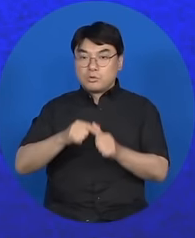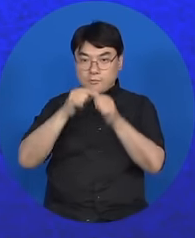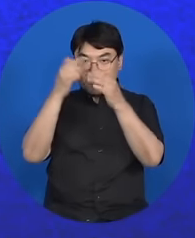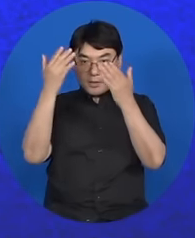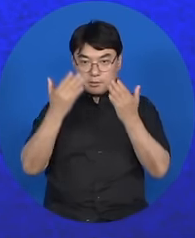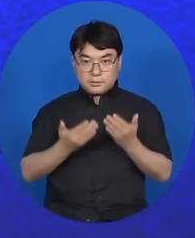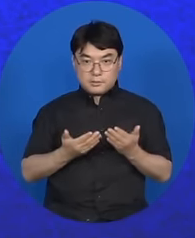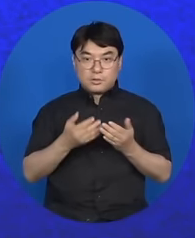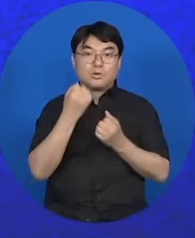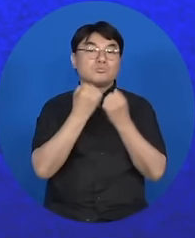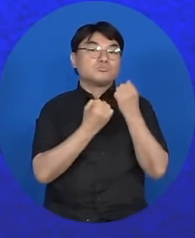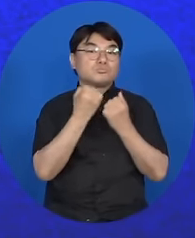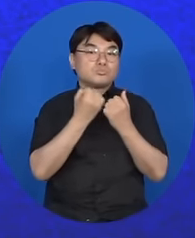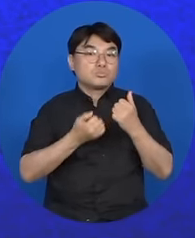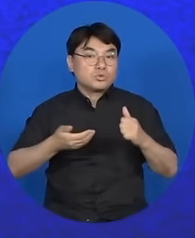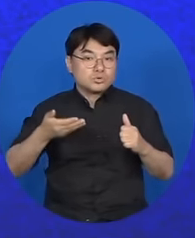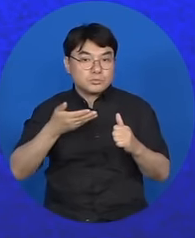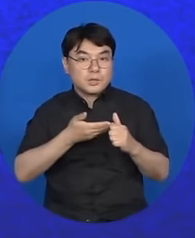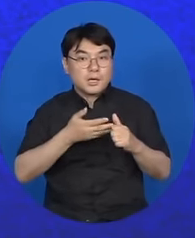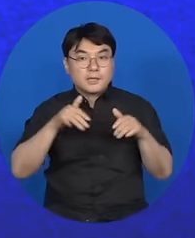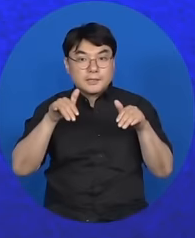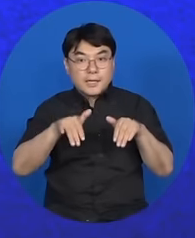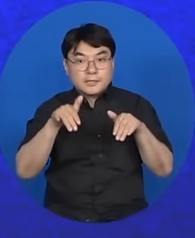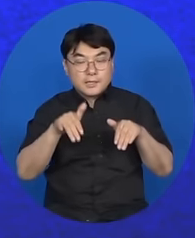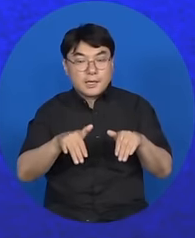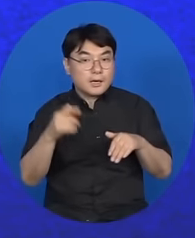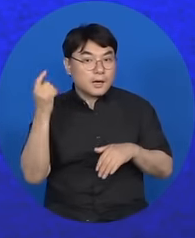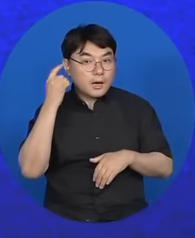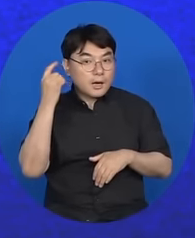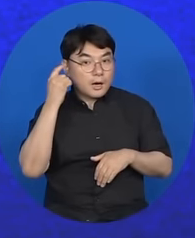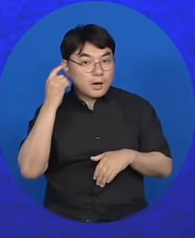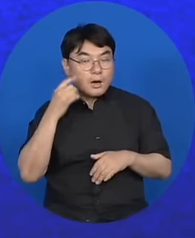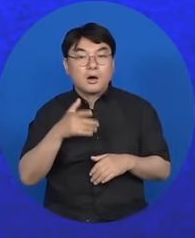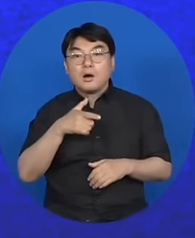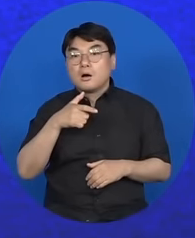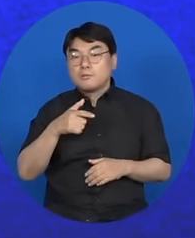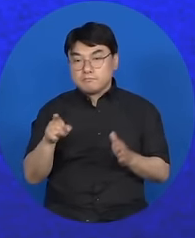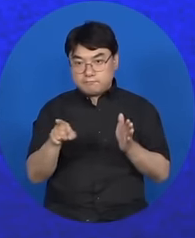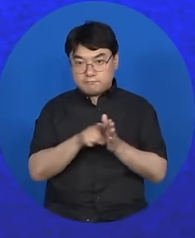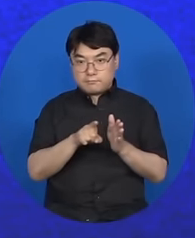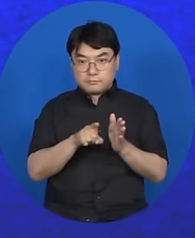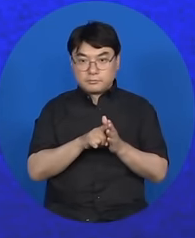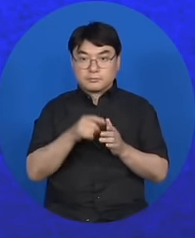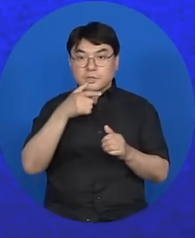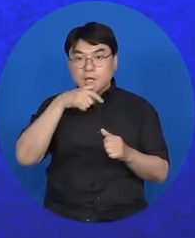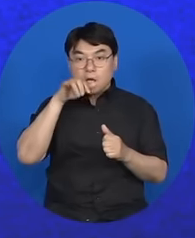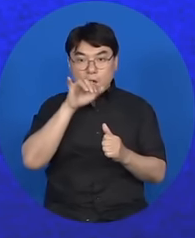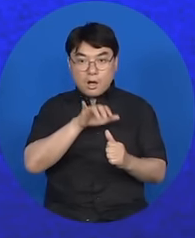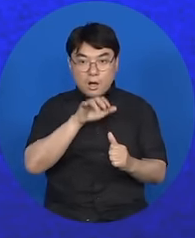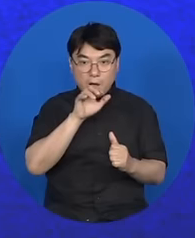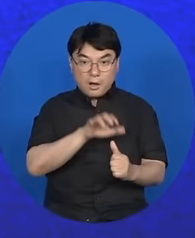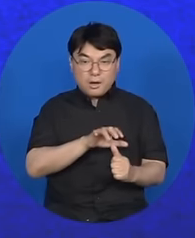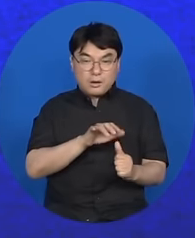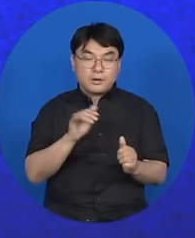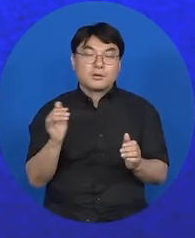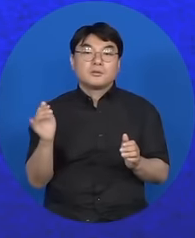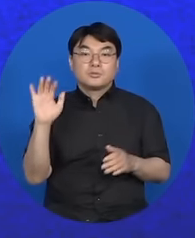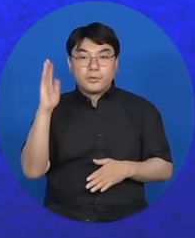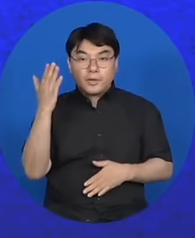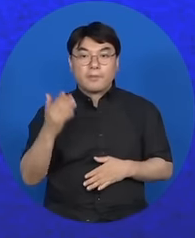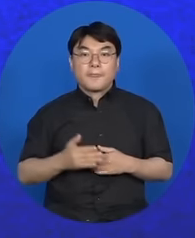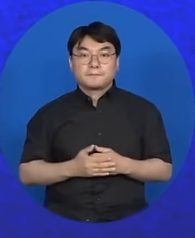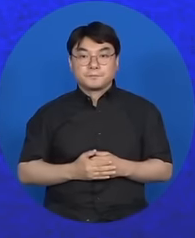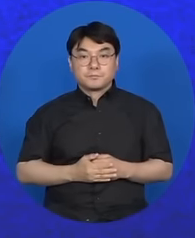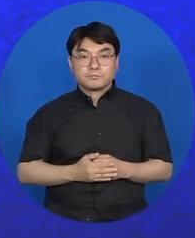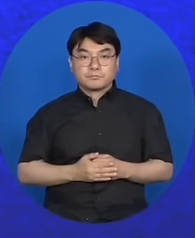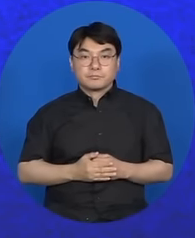들으니까 이 내시가 믿음이 들어갔어요. 그러면서 세례를 받겠다는 거예요. 그래서 둘이 세례를 받게 되는데, 여러분